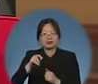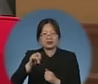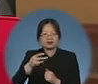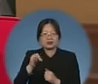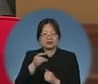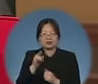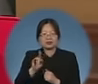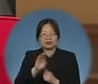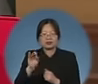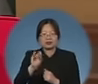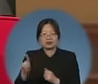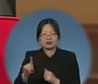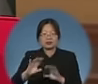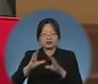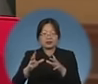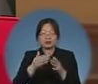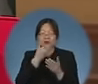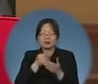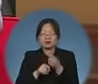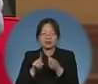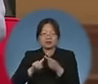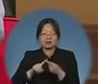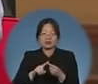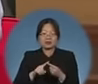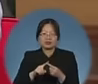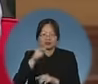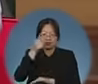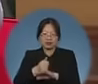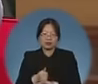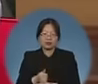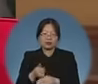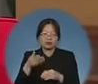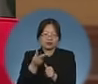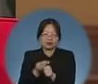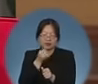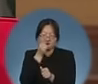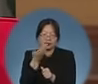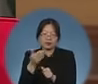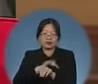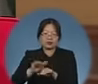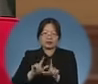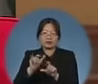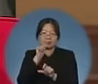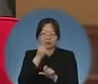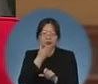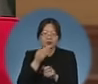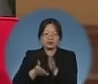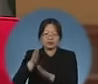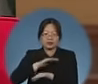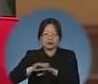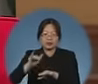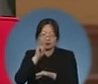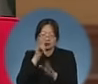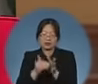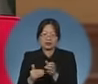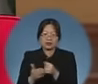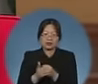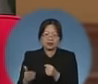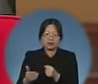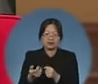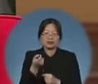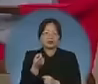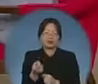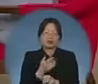국가들이 왜 행복한지를 자기들이 결론을 내서 자꾸 주입을 해요. 너희들은 잘 살고 복지시설도 잘 돼 있다. 잘 돼 있으니까. 근데 여기서